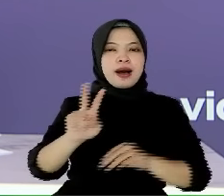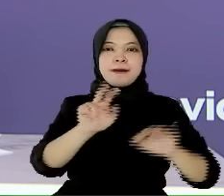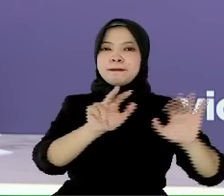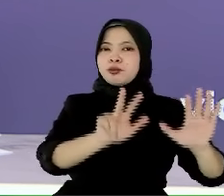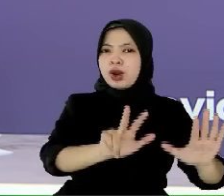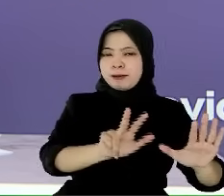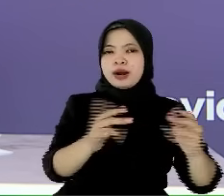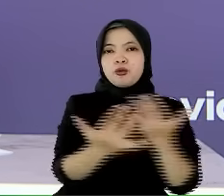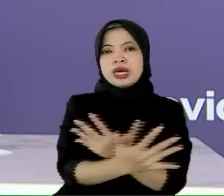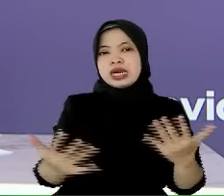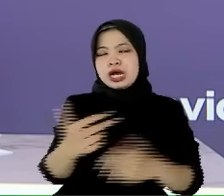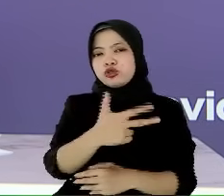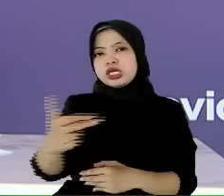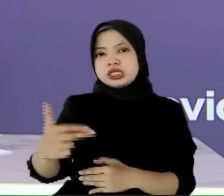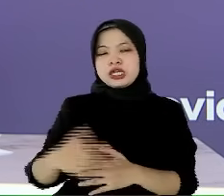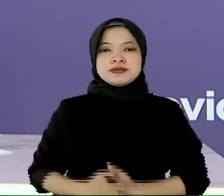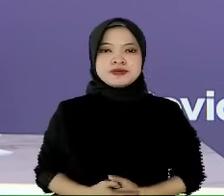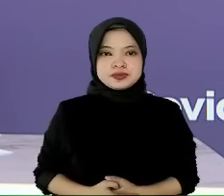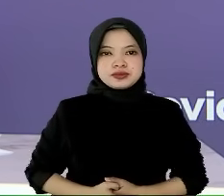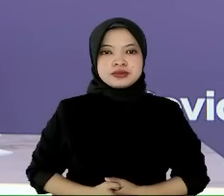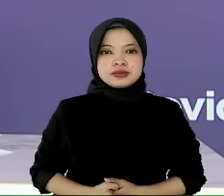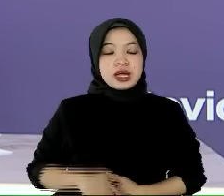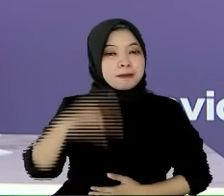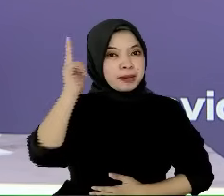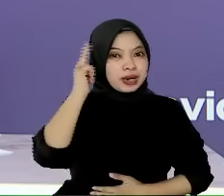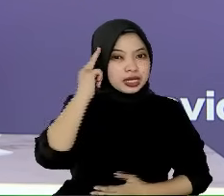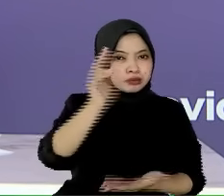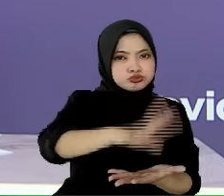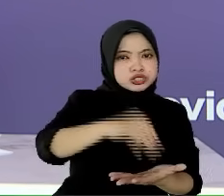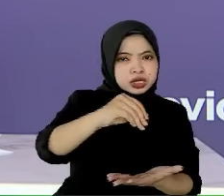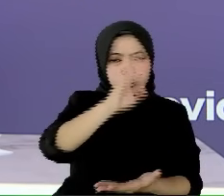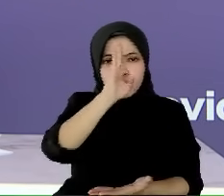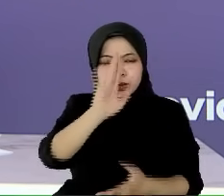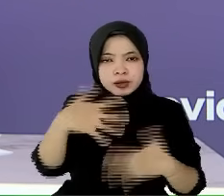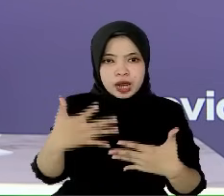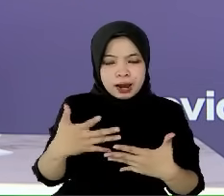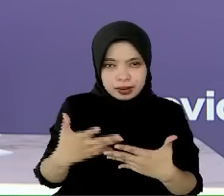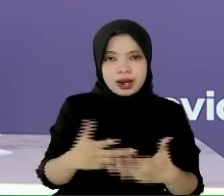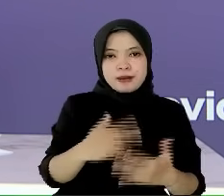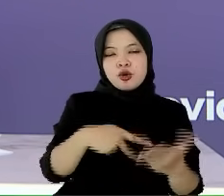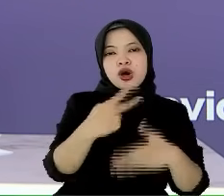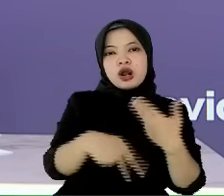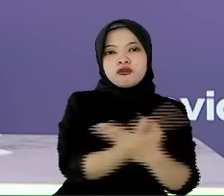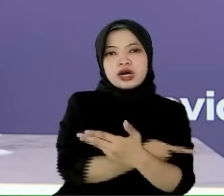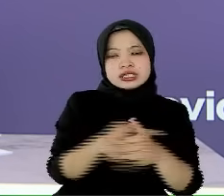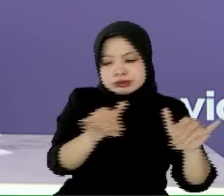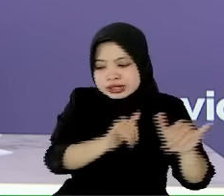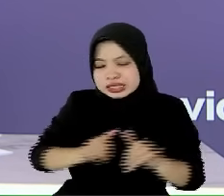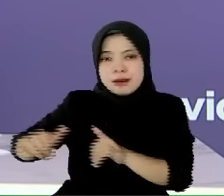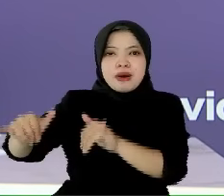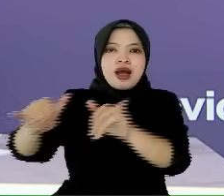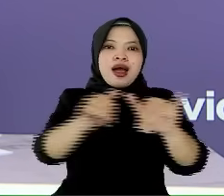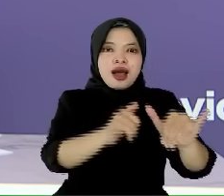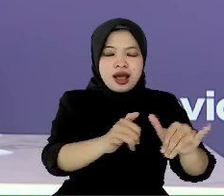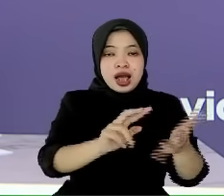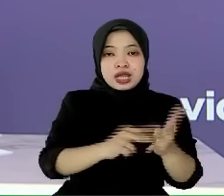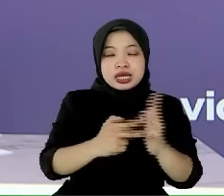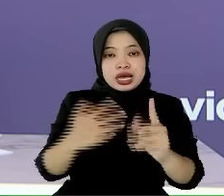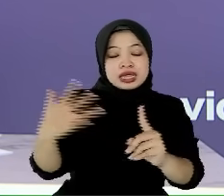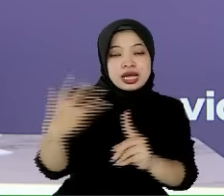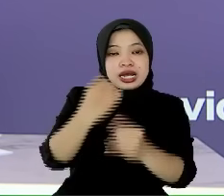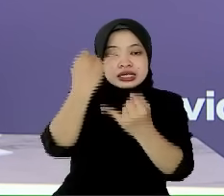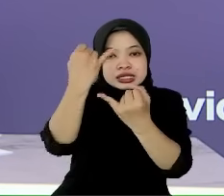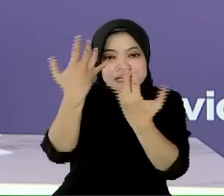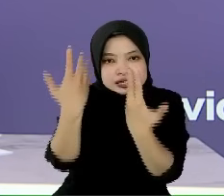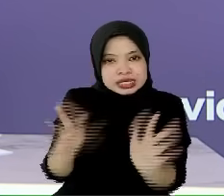208.265.720 penduduk. Pemerintah pusat berkomitmen untuk mengakselerasi program vaksinasi ini agar selesai sesuai